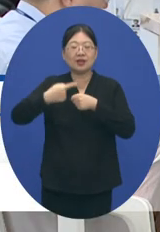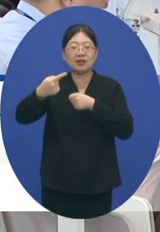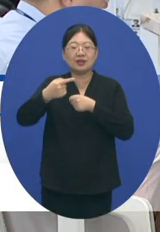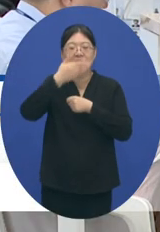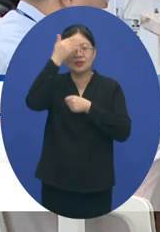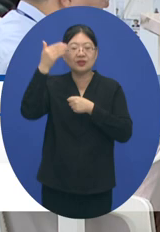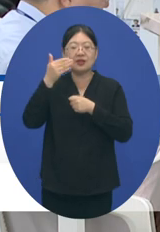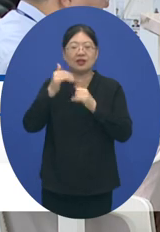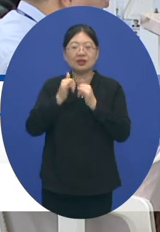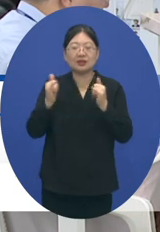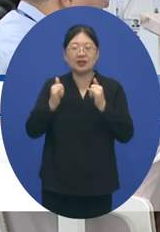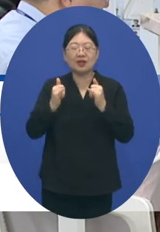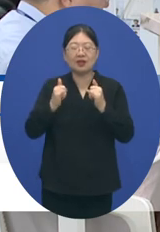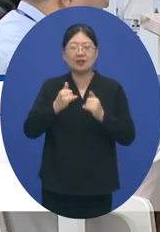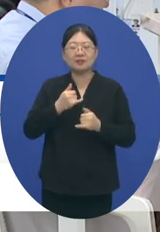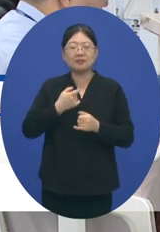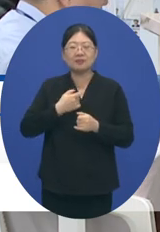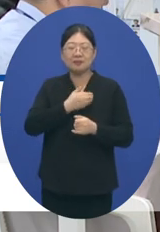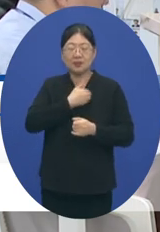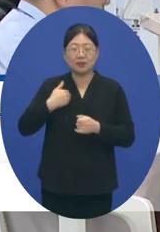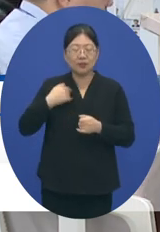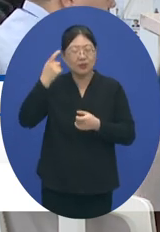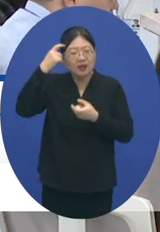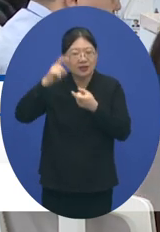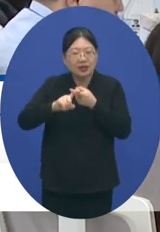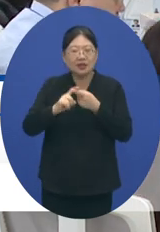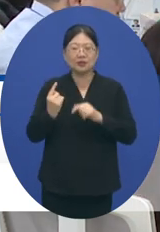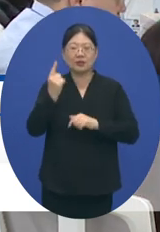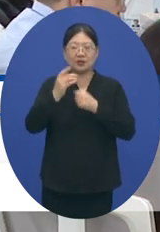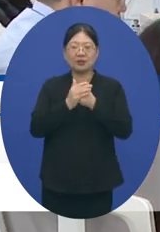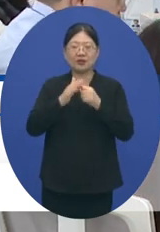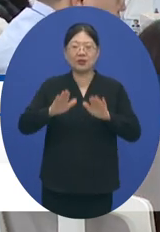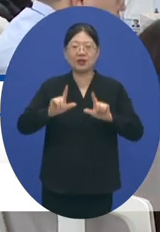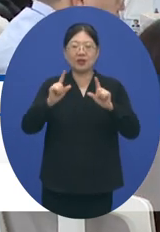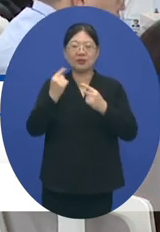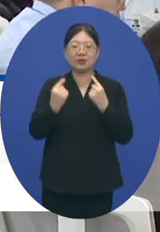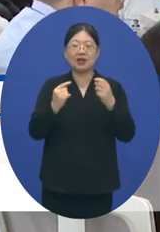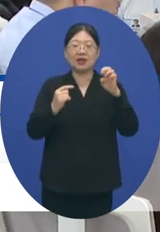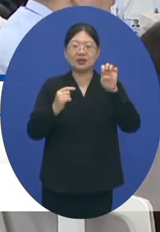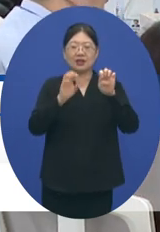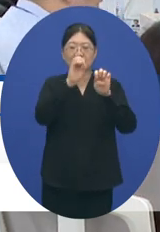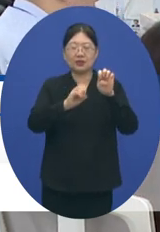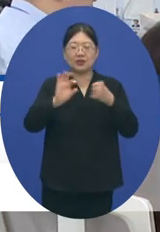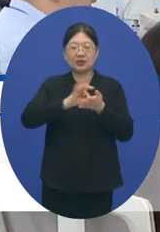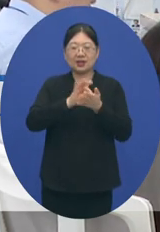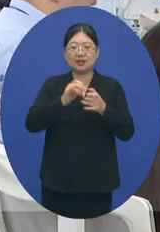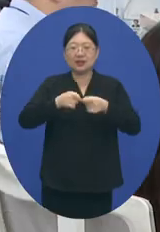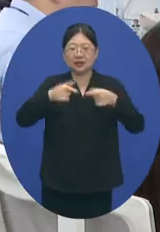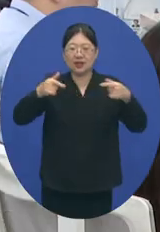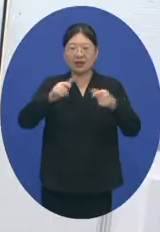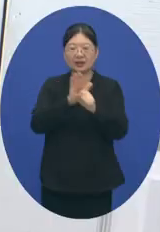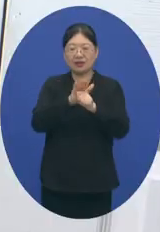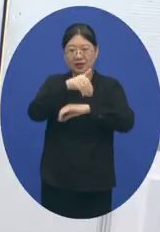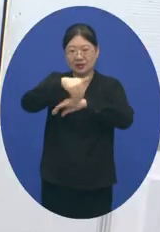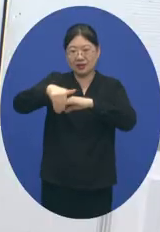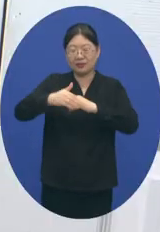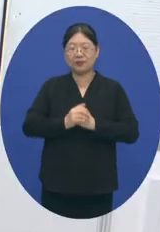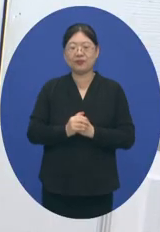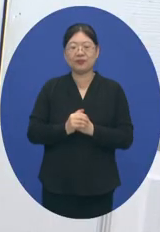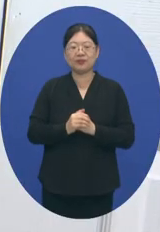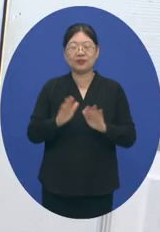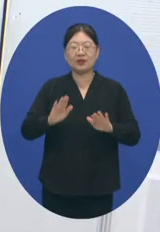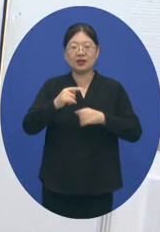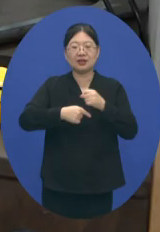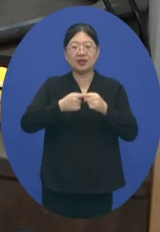지금 청년들의 호응도와 만족도가 높아서 올해보다 한 40% 예산을 증액해서 지원할 생각을 하고 있습니다. 올